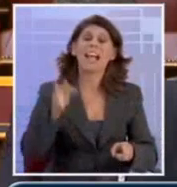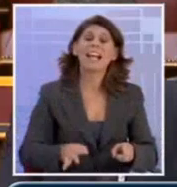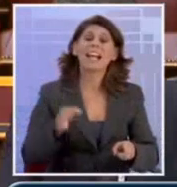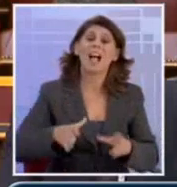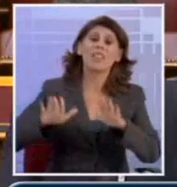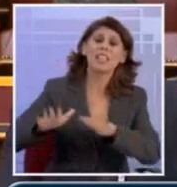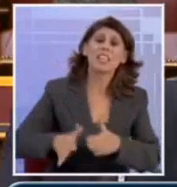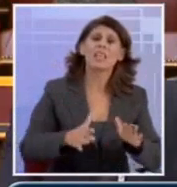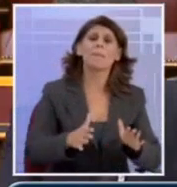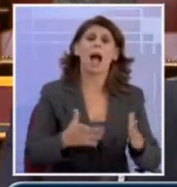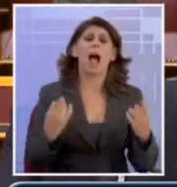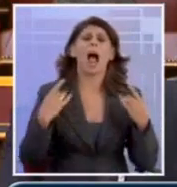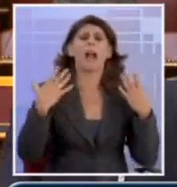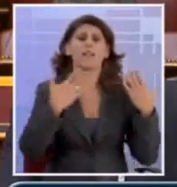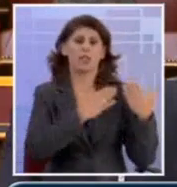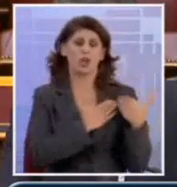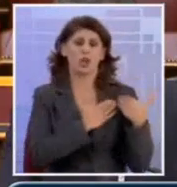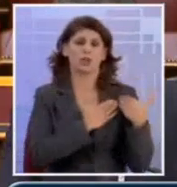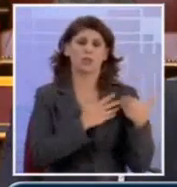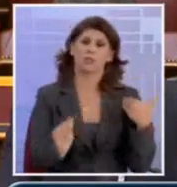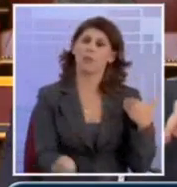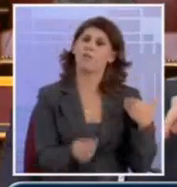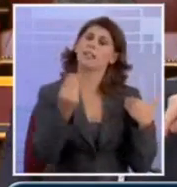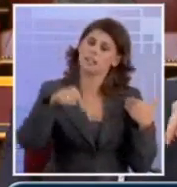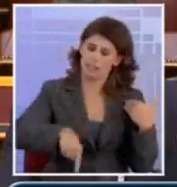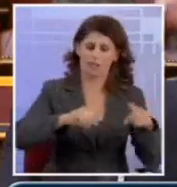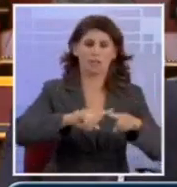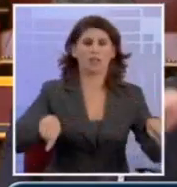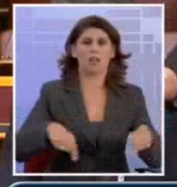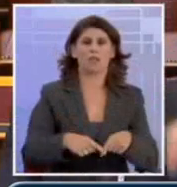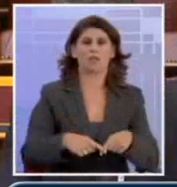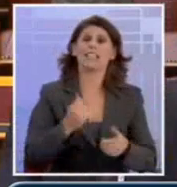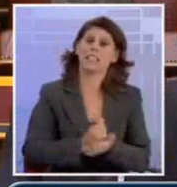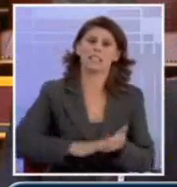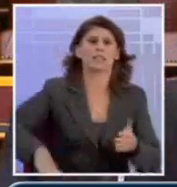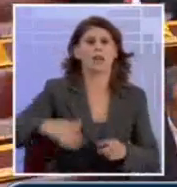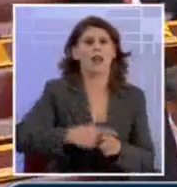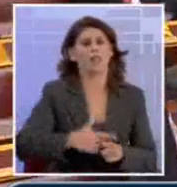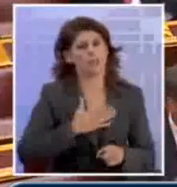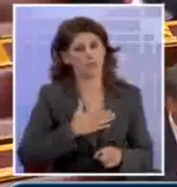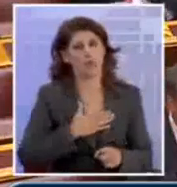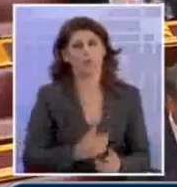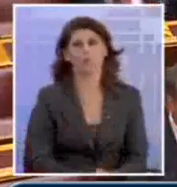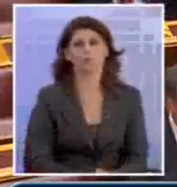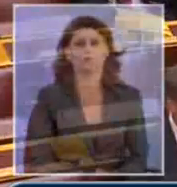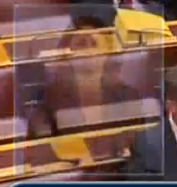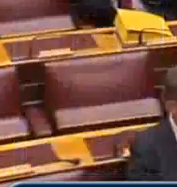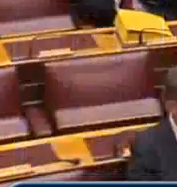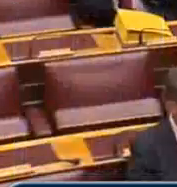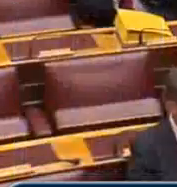κύμα ανευθυνότητας που εμφανίζεται και στην αίθουσα αυτή και στη χώρα μας. Ευχαριστώ.